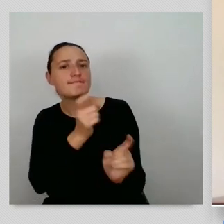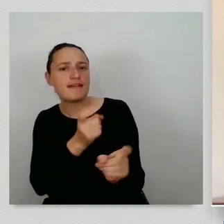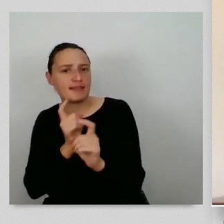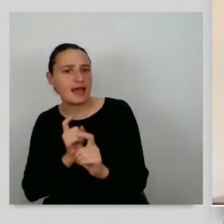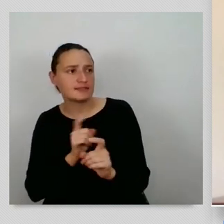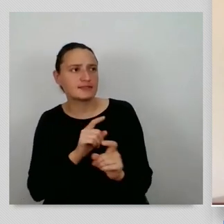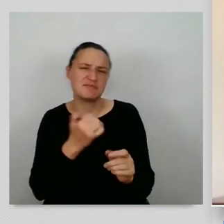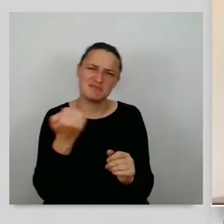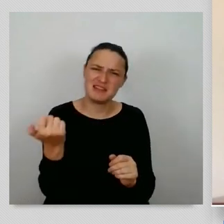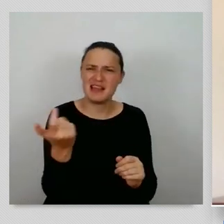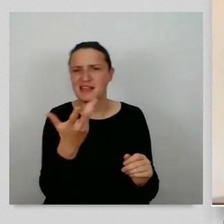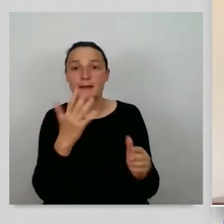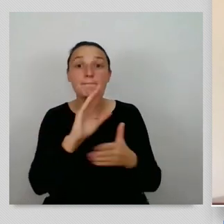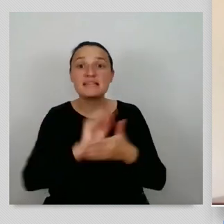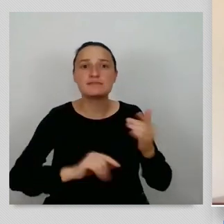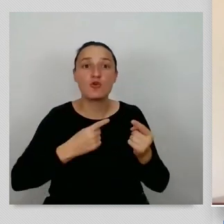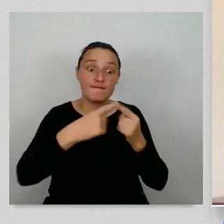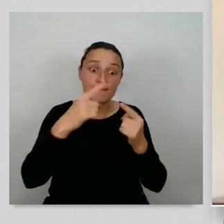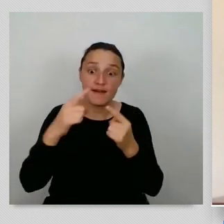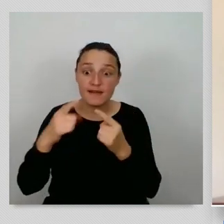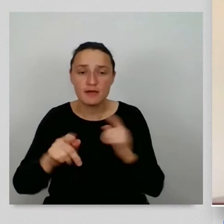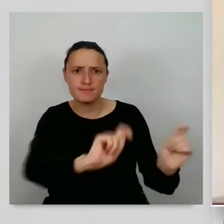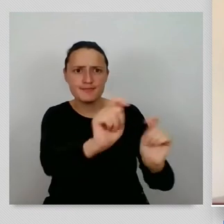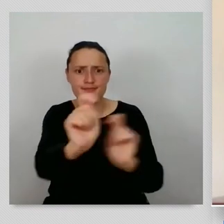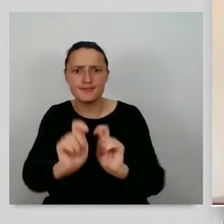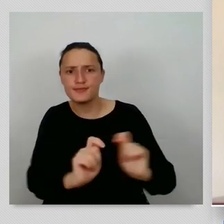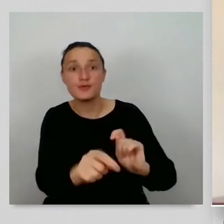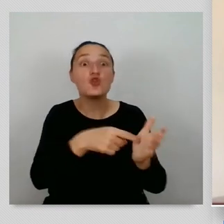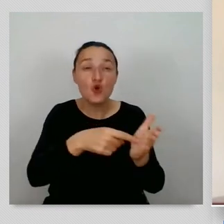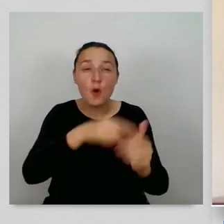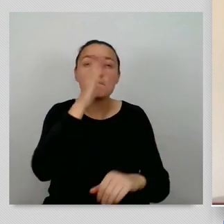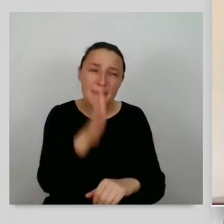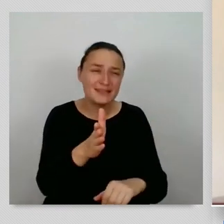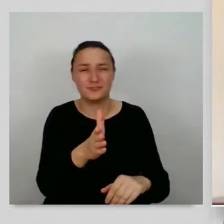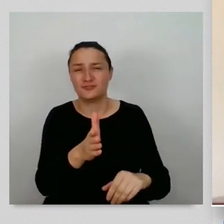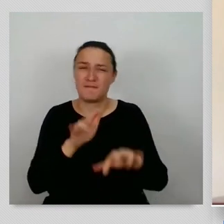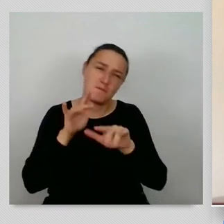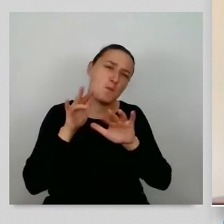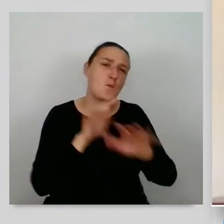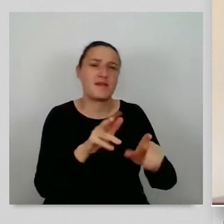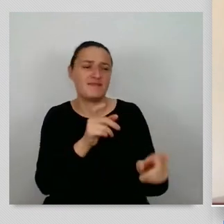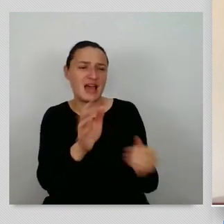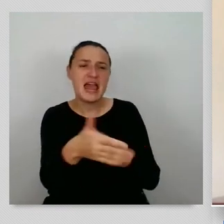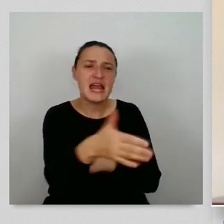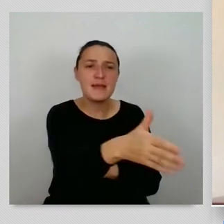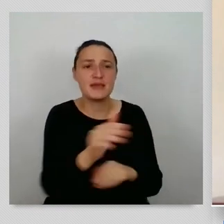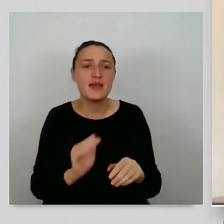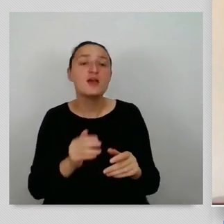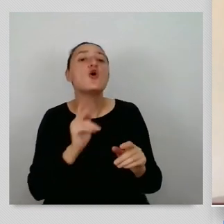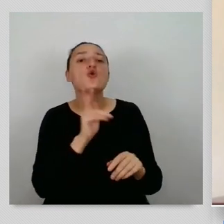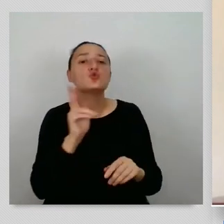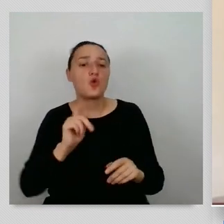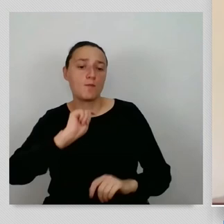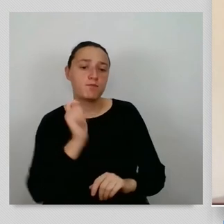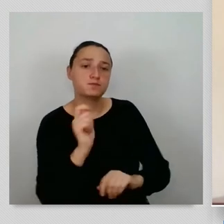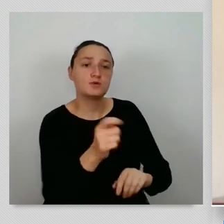wędkarskich, wysłałam po prostu pismo i zaalarmowałam, że to będzie miało kolosalny wpływ na ryby wędrowne.